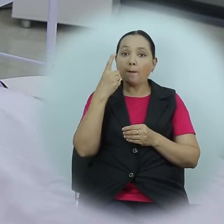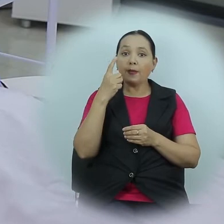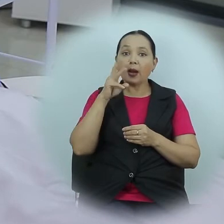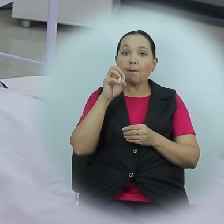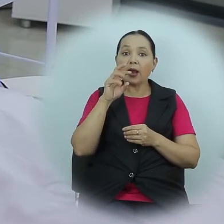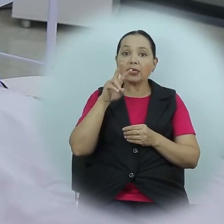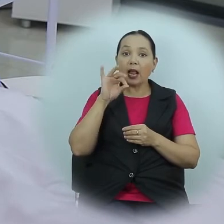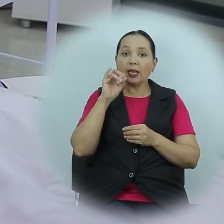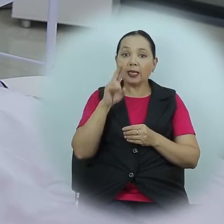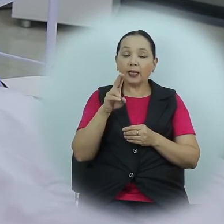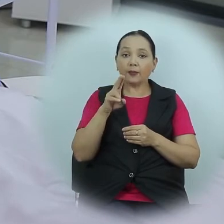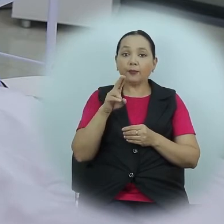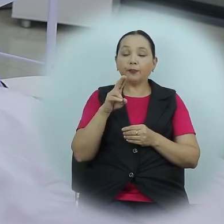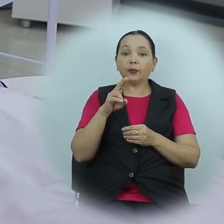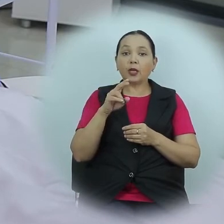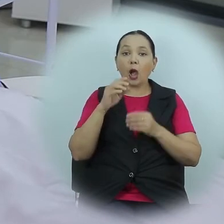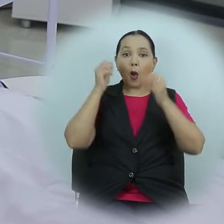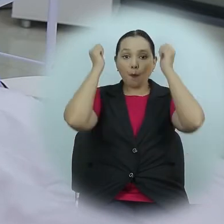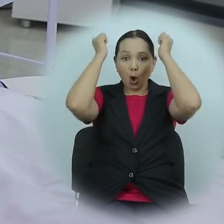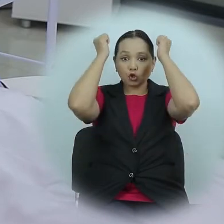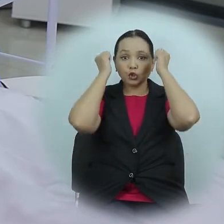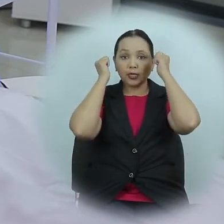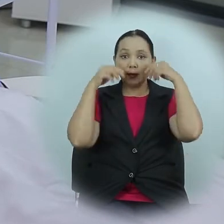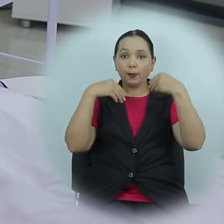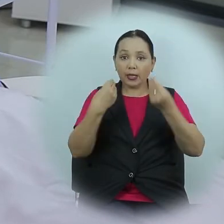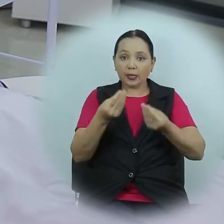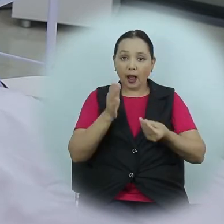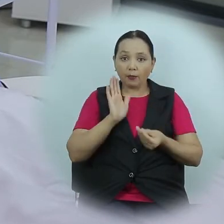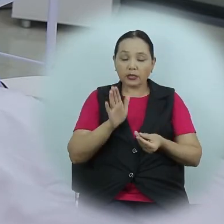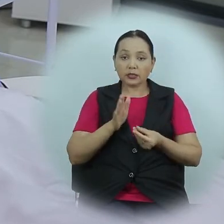марталик баш кейім кейдірамызы.